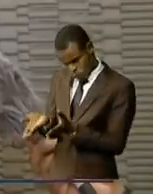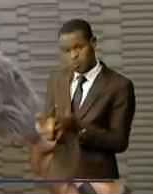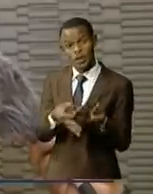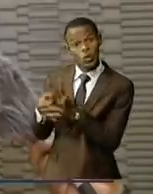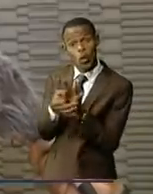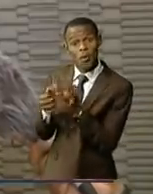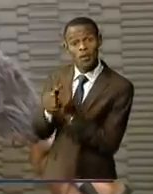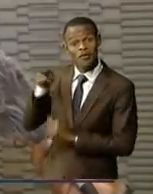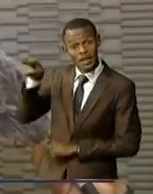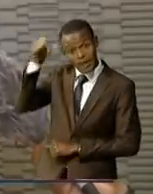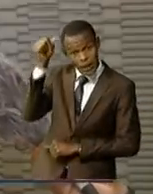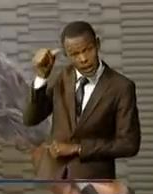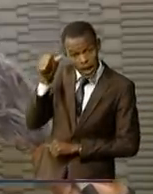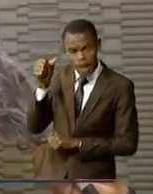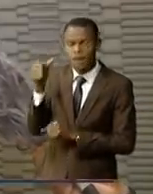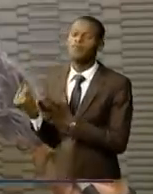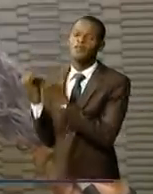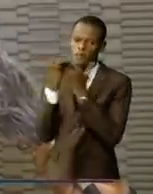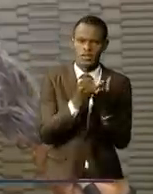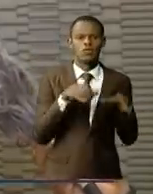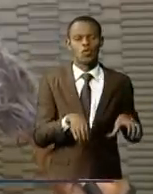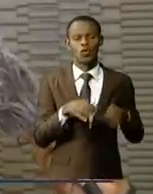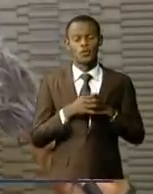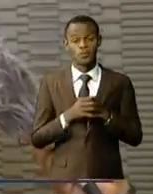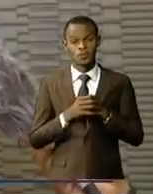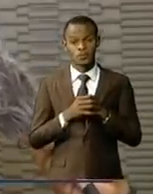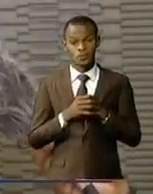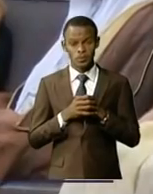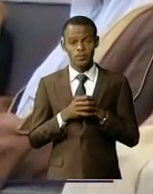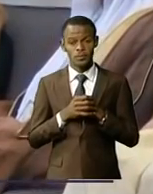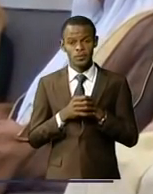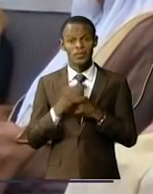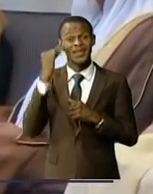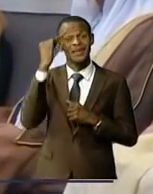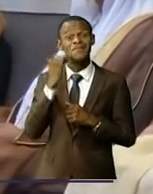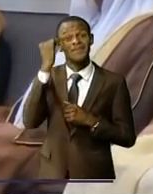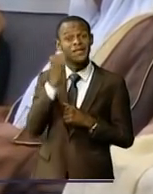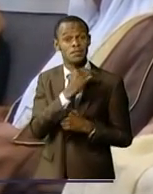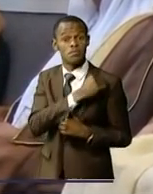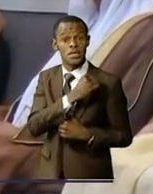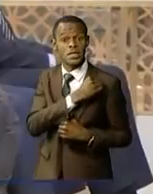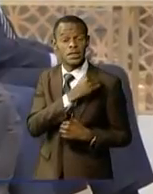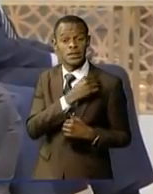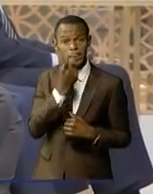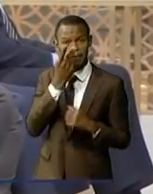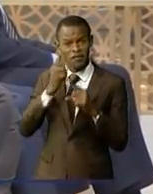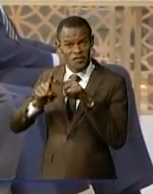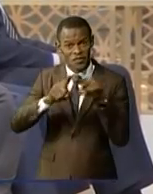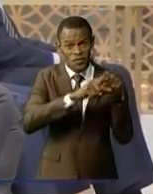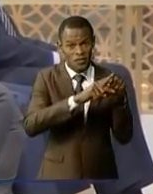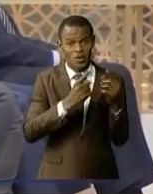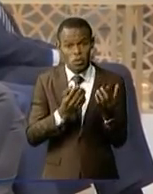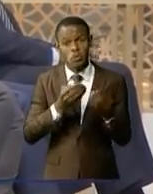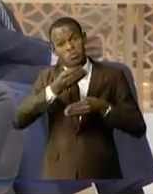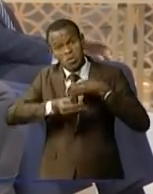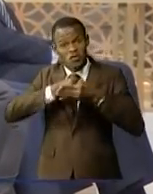Congo. Pour Olivier Mwenze, ministre des ressources hydrauliques et électricité, dont le secteur a occupé une grande partie des négociations